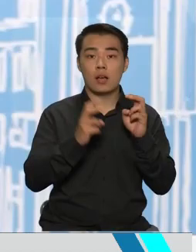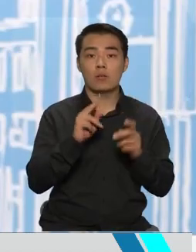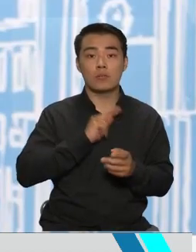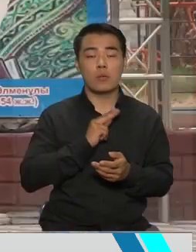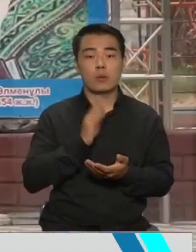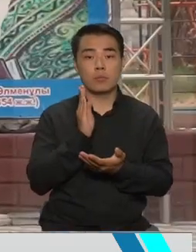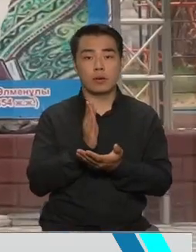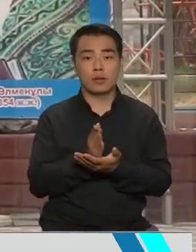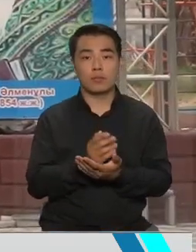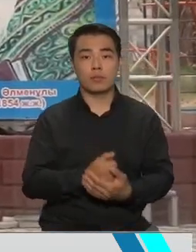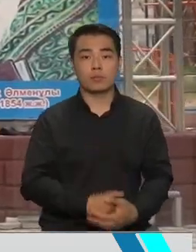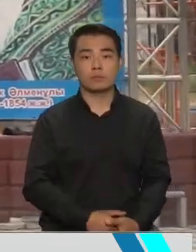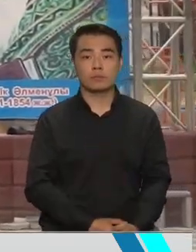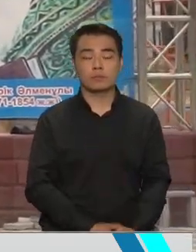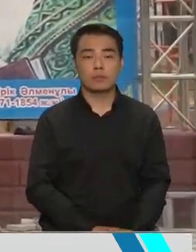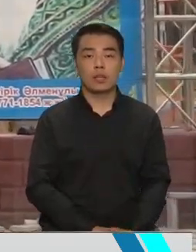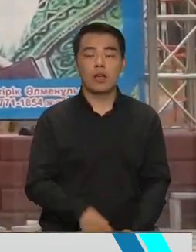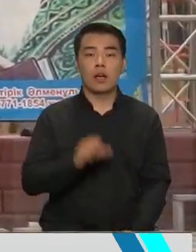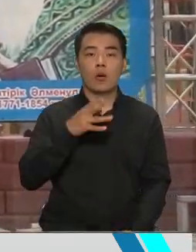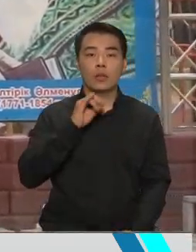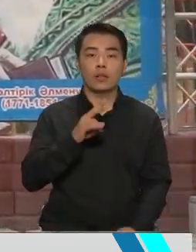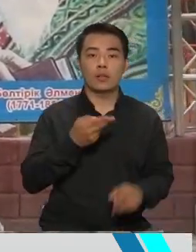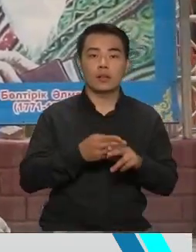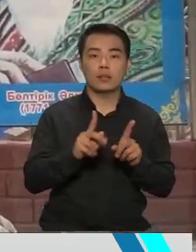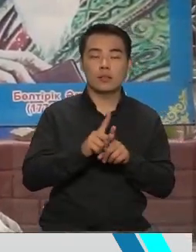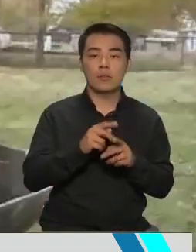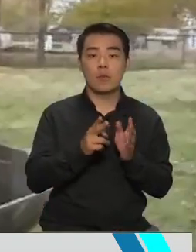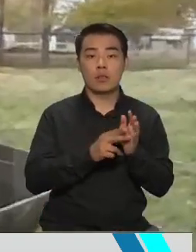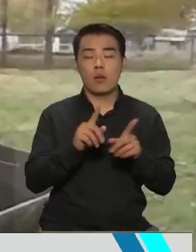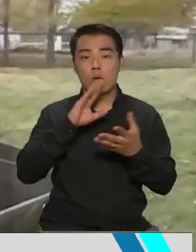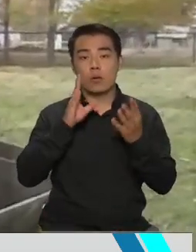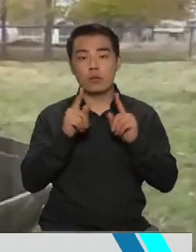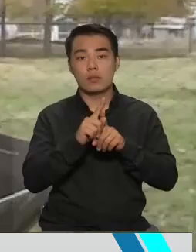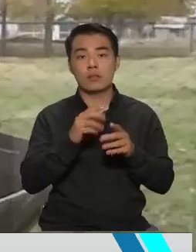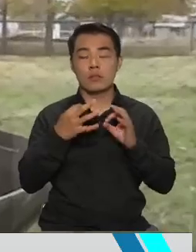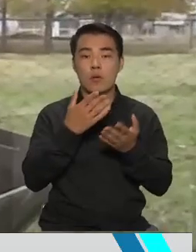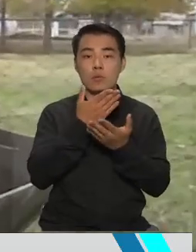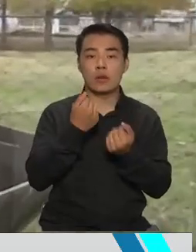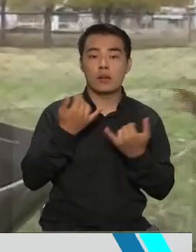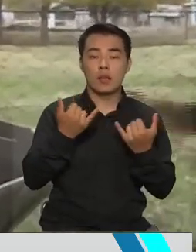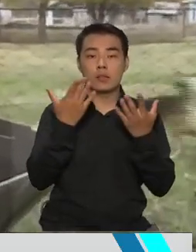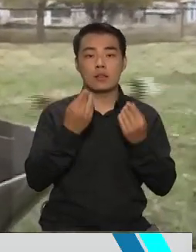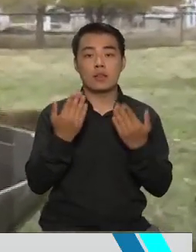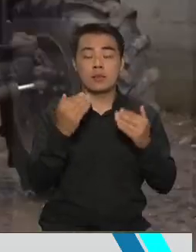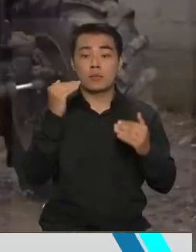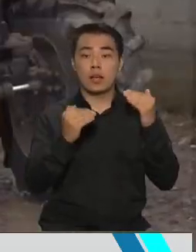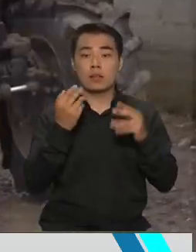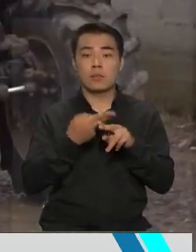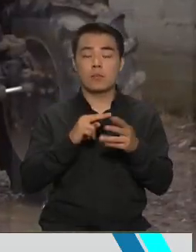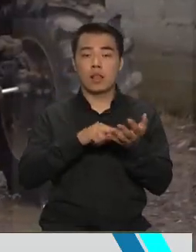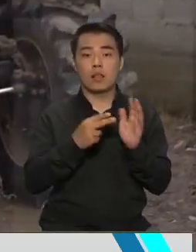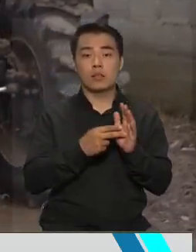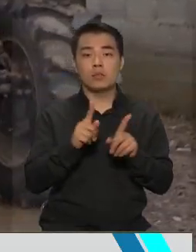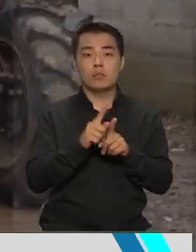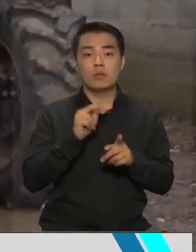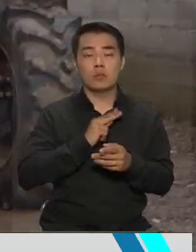қамтамасыз етілген. Ауданда өнеркәсіп саласы да кенже қалып отырған жоқ. Былтырғы жылмен салыстырғанда өндірістер жоспарын артығымен